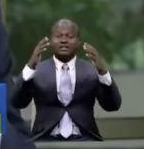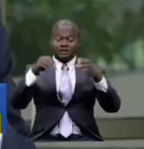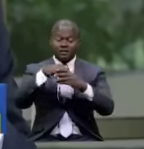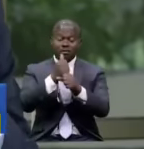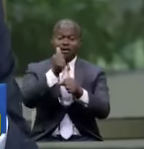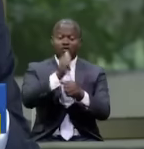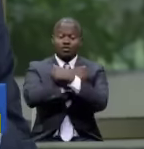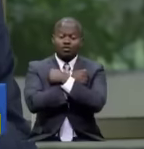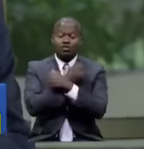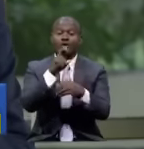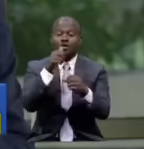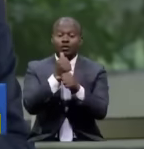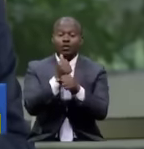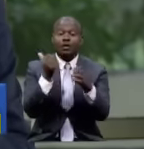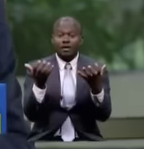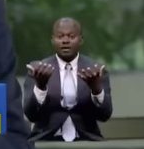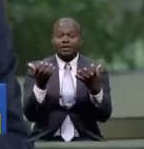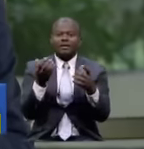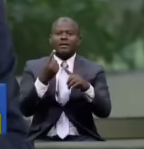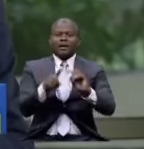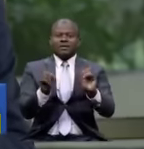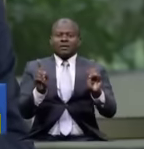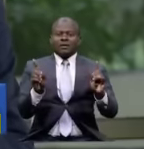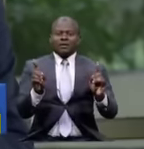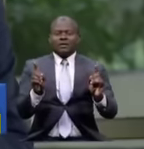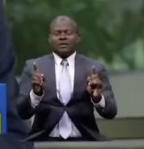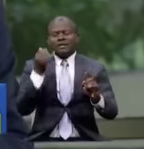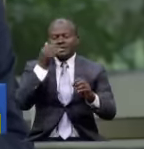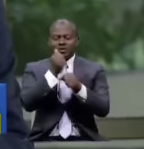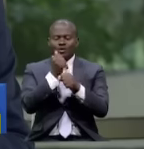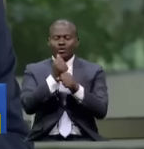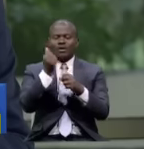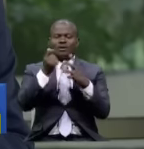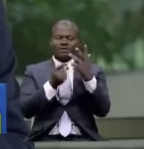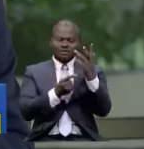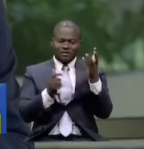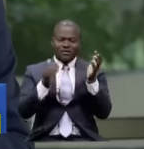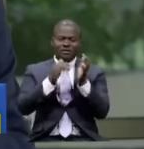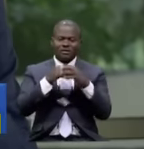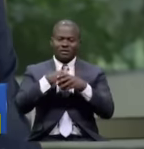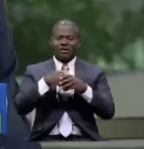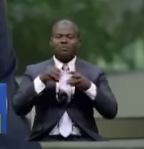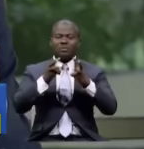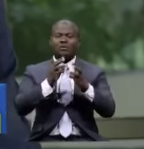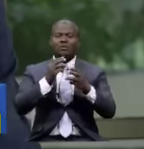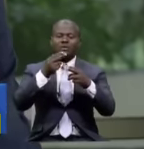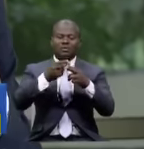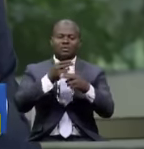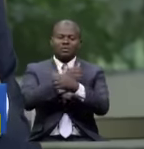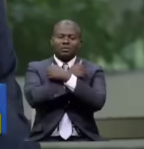ariko iyo ukora akazi nibyo witwa kugakunda ugakora ariko